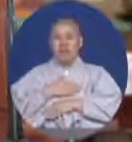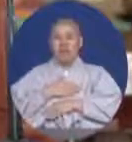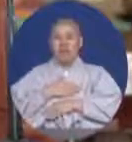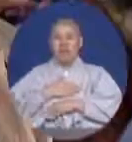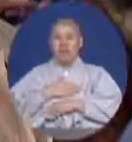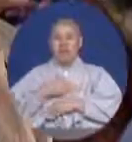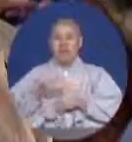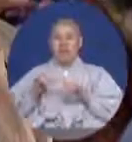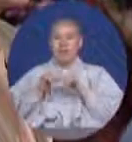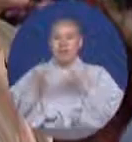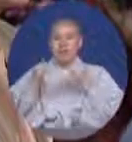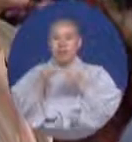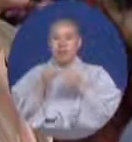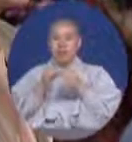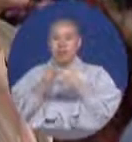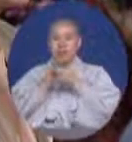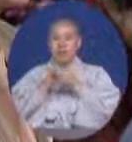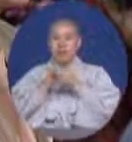연기법이다.